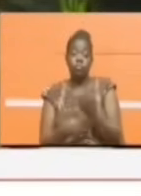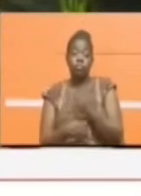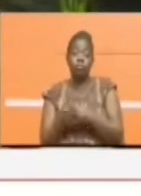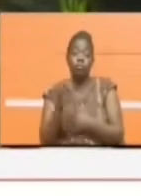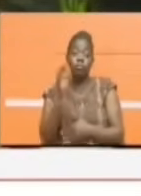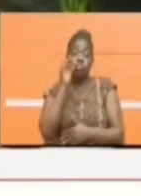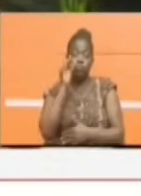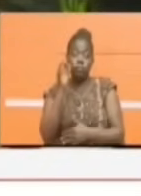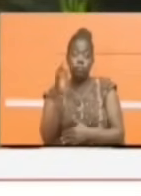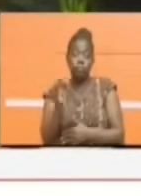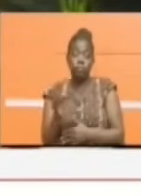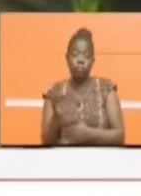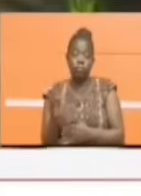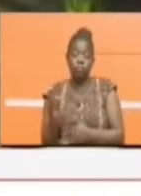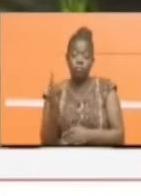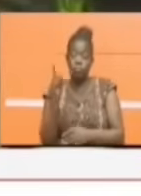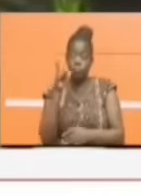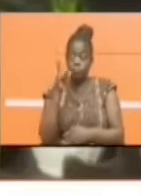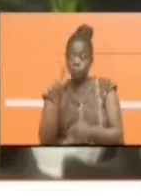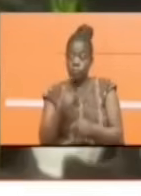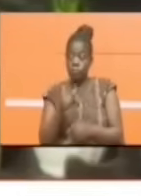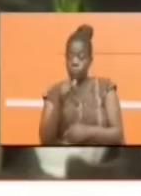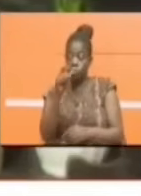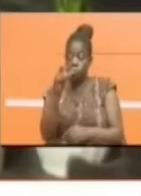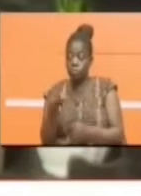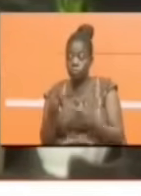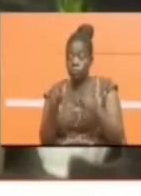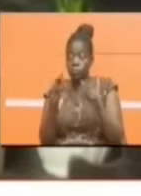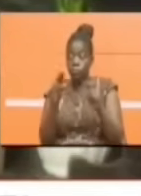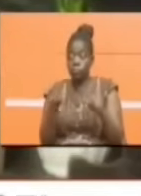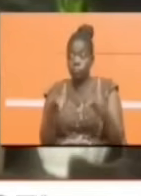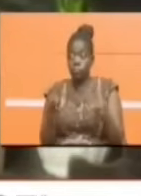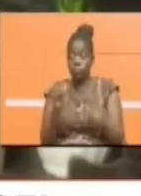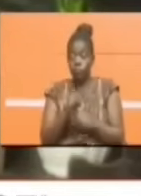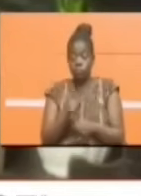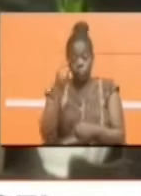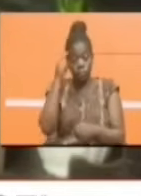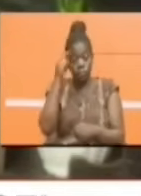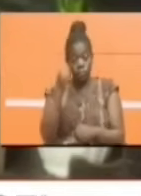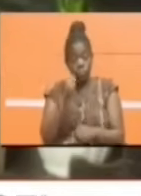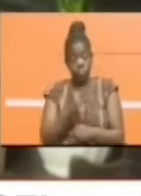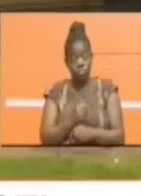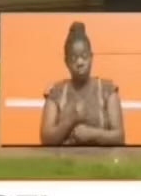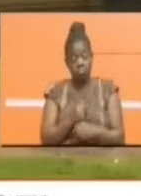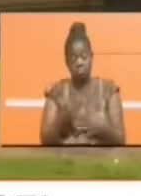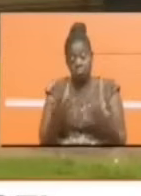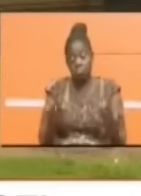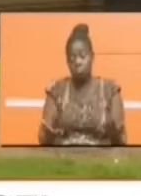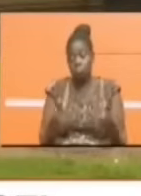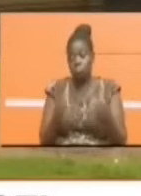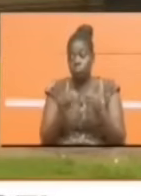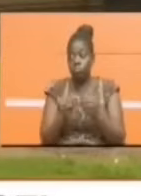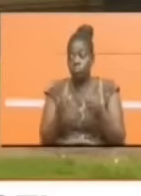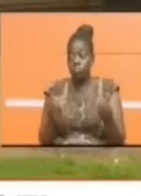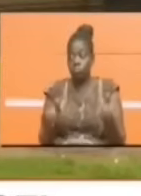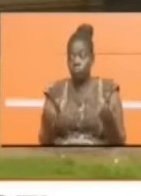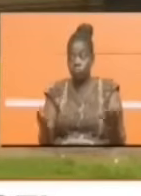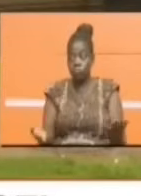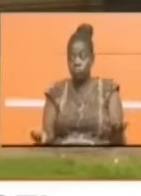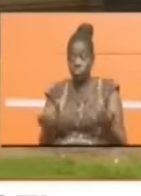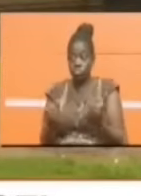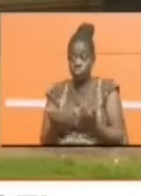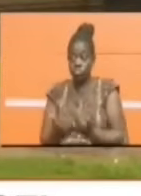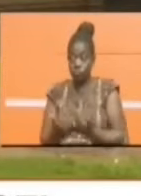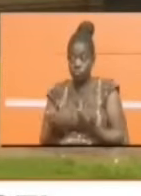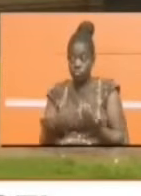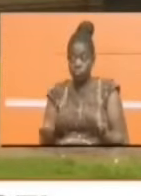nga ow'ekyemisana yatandise dda era bonna bakimanyi nti tewali mulimu gwa mulenzi tewali mulimu gwa muwala. Ono emuka omusumba Joseph Mukisa